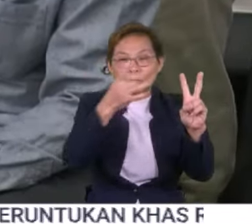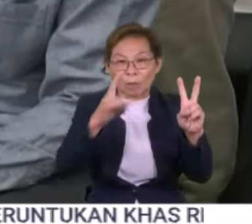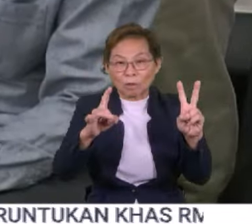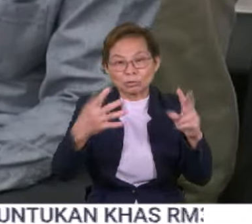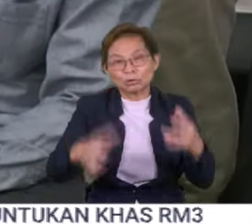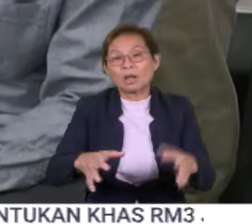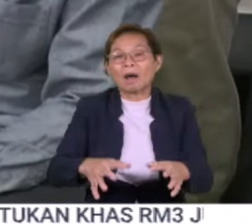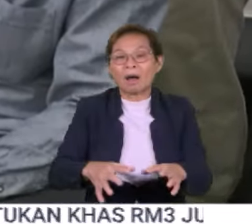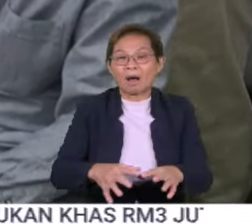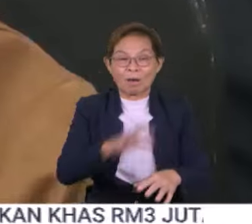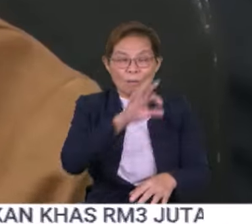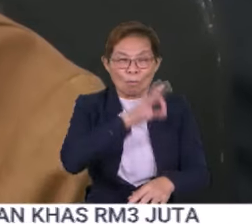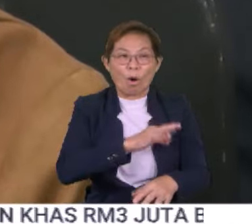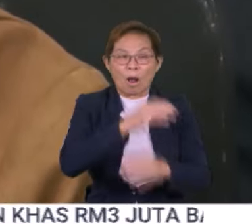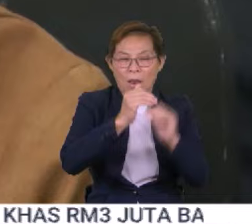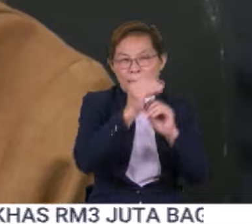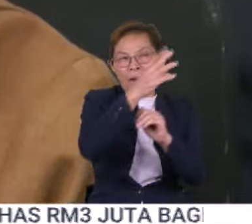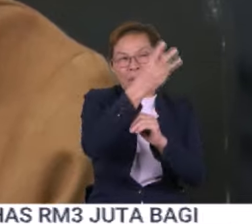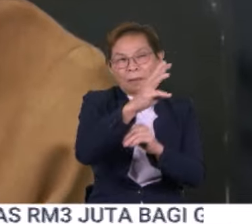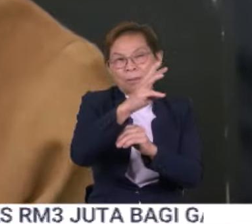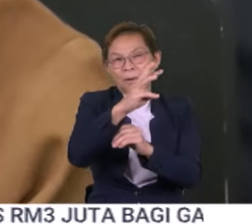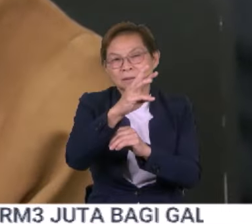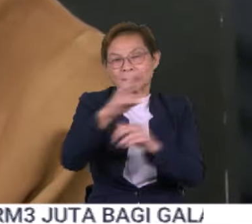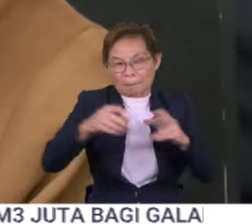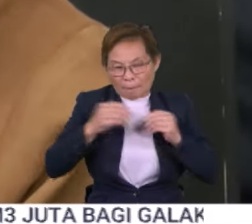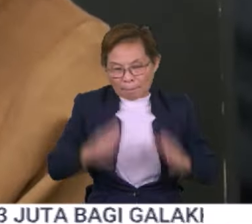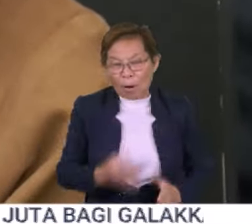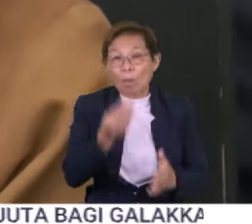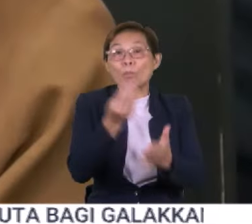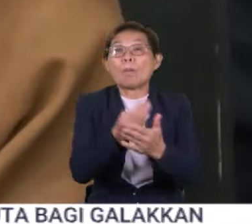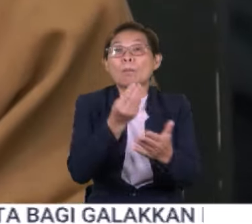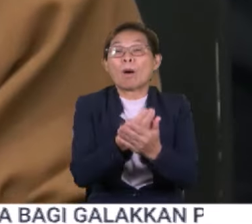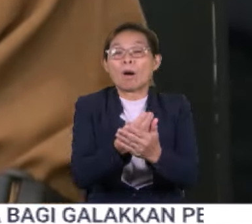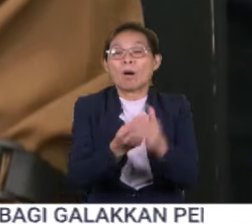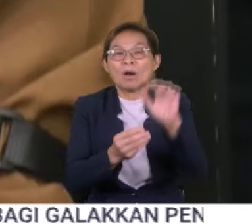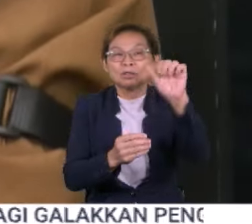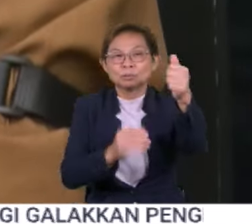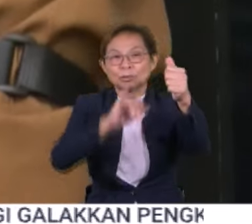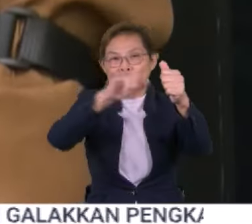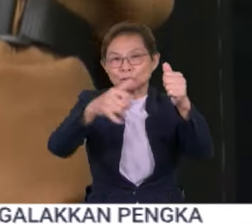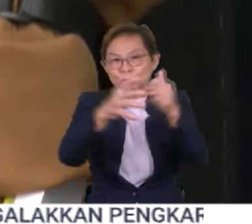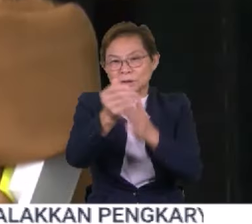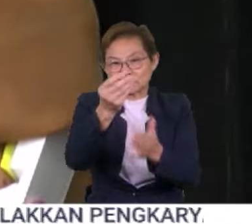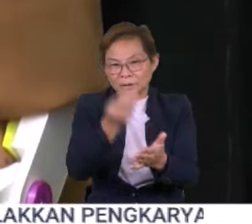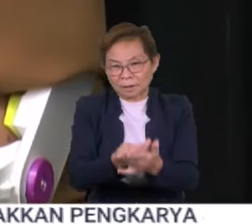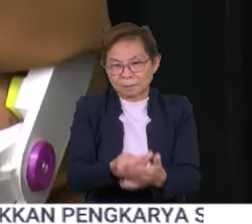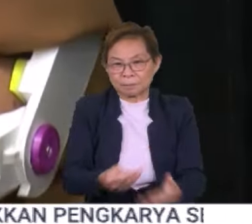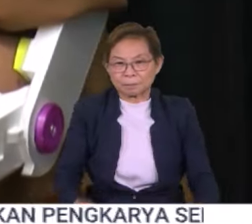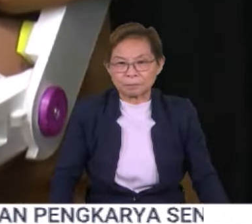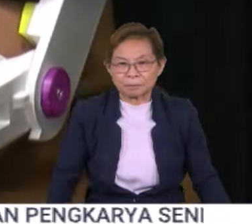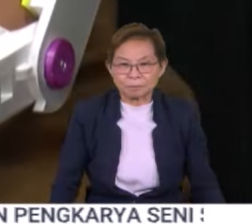telah memberi manfaat kepada lebih 16,000 penerima dengan nilai berjumlah lebih RM10 juta.